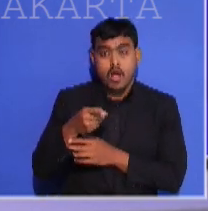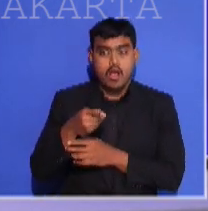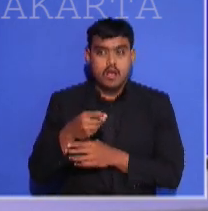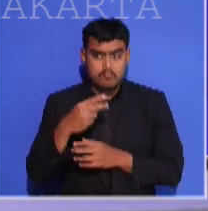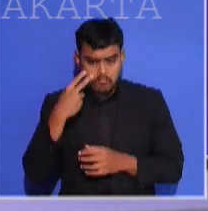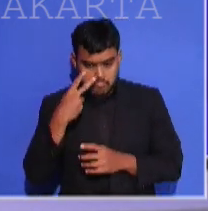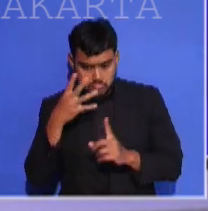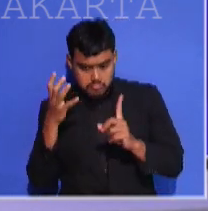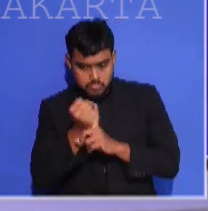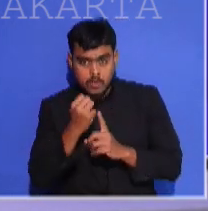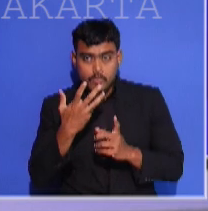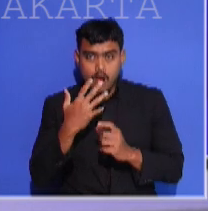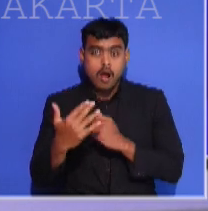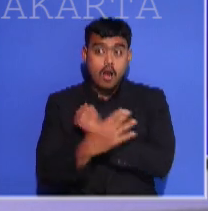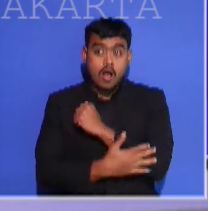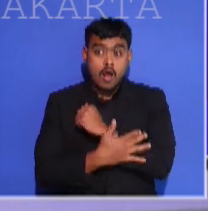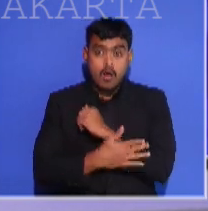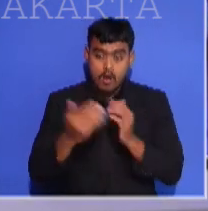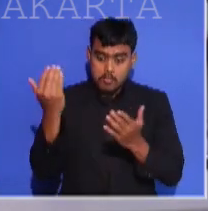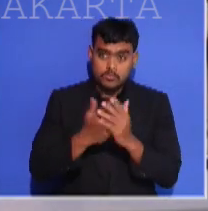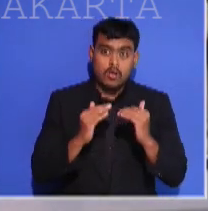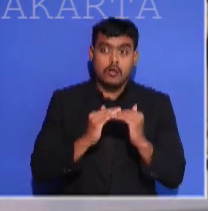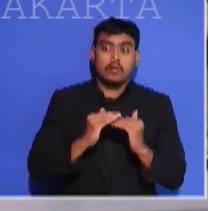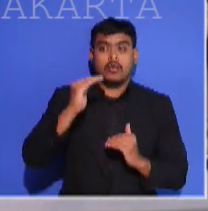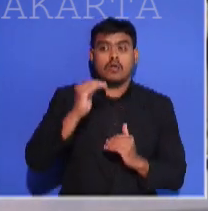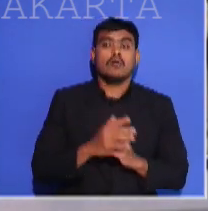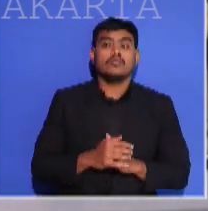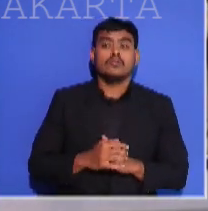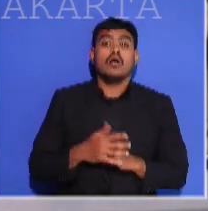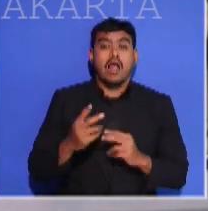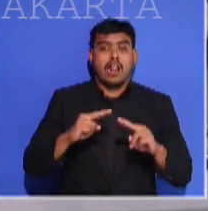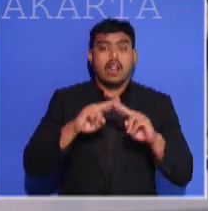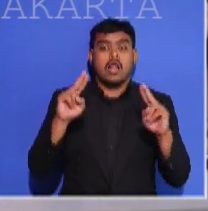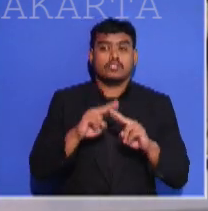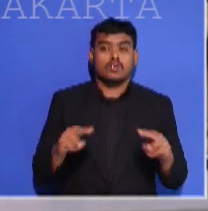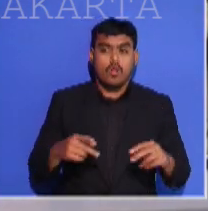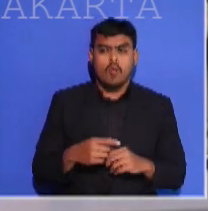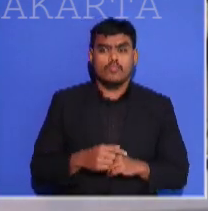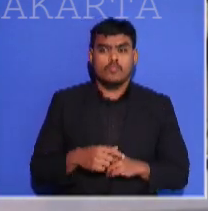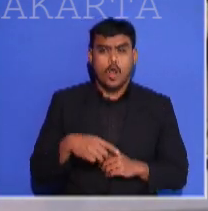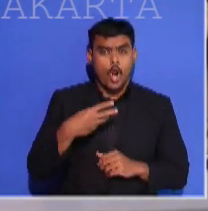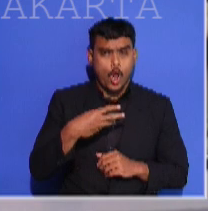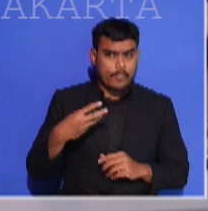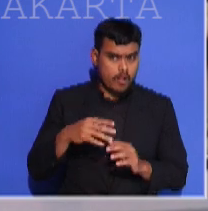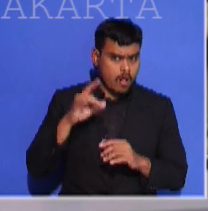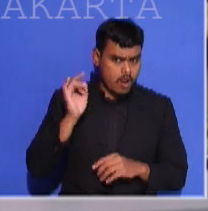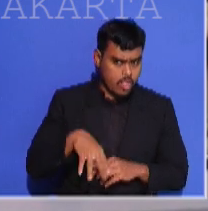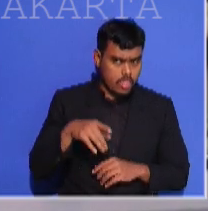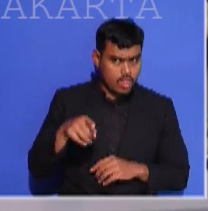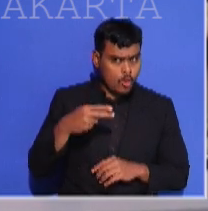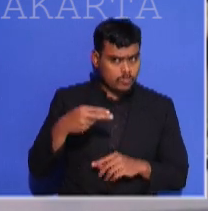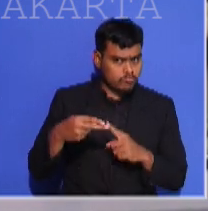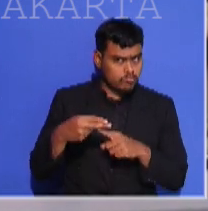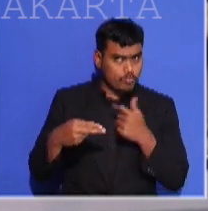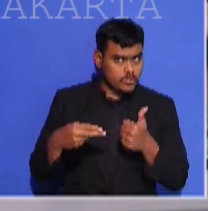negara berpendapatan tinggi. Beberapa lembaga internasional menyatakan di tengah perlambatan ekonomi global, Indonesia diprediksi mampu